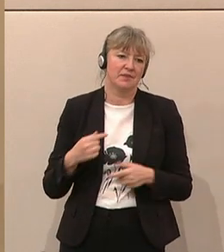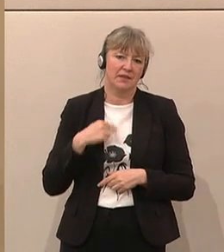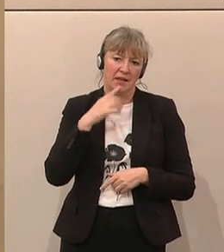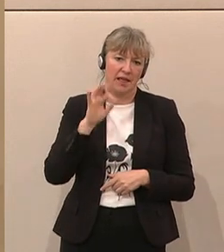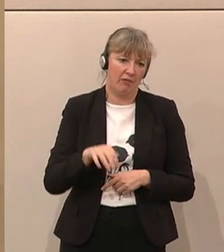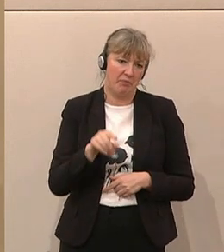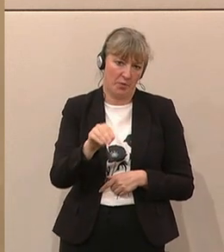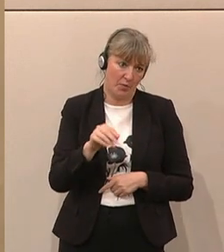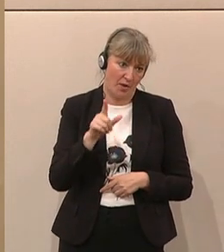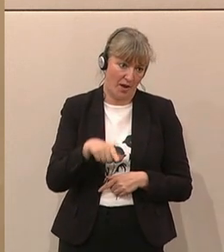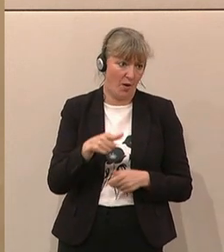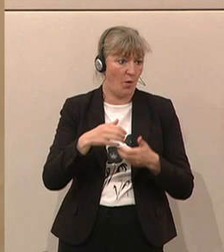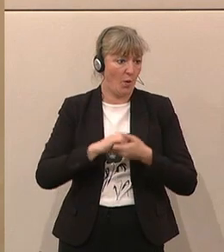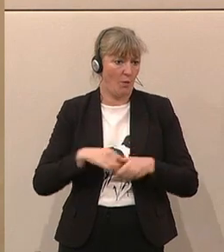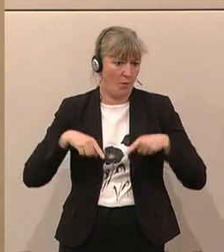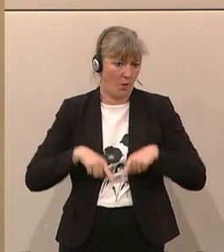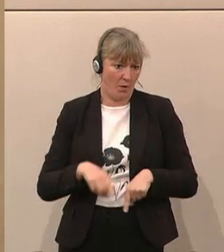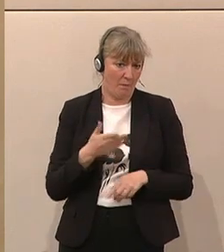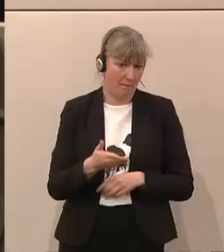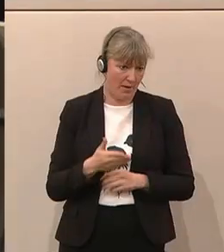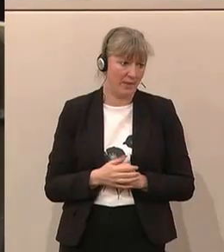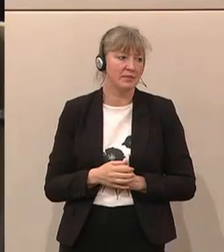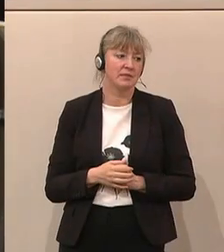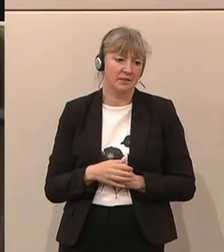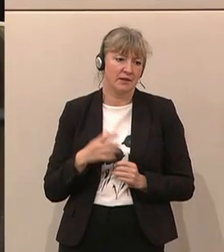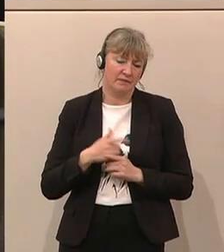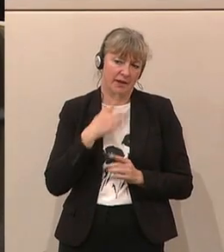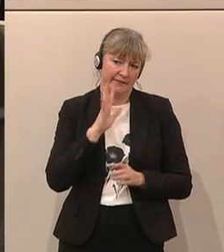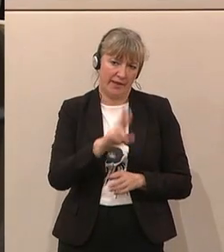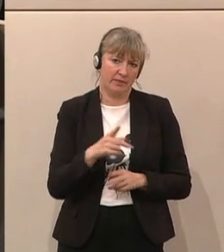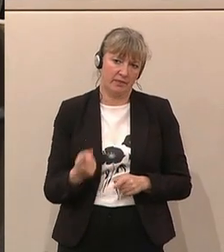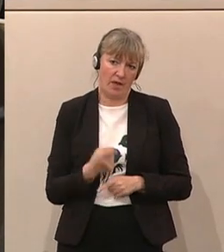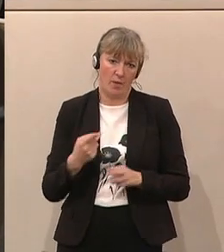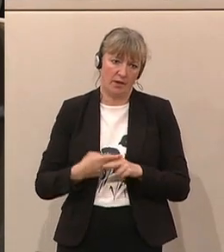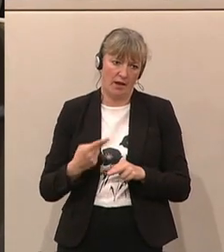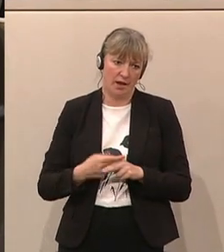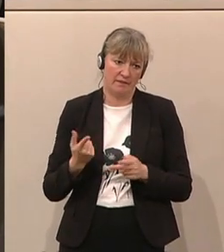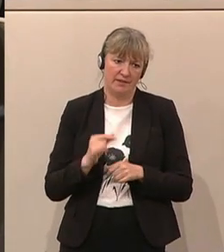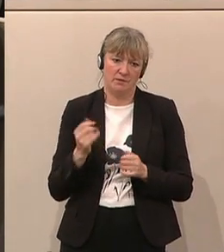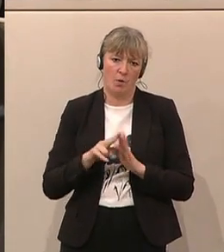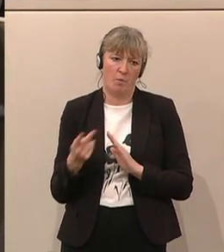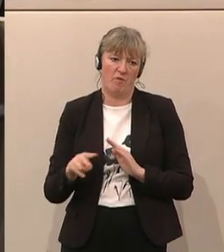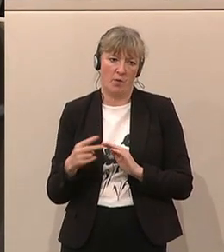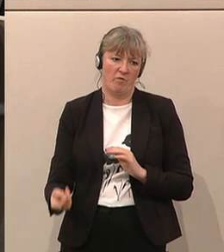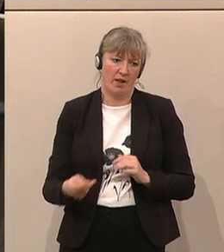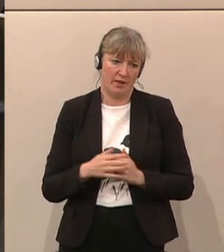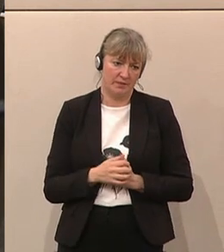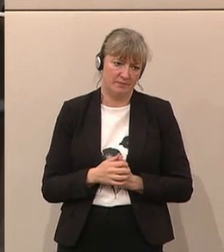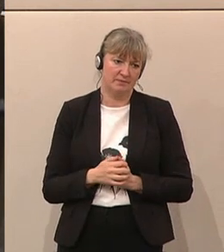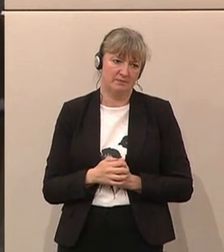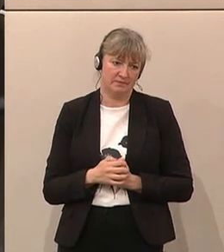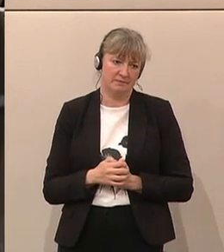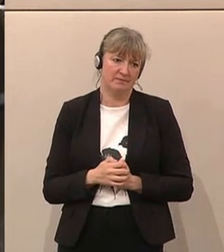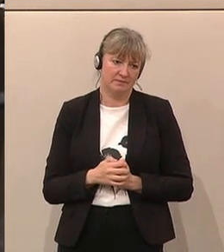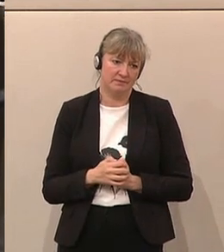FPÖ und vordergründig Ihnen als Clubobmann eine chronische Krankheit, nämlich die des Umfallens. Mittlerweile hat